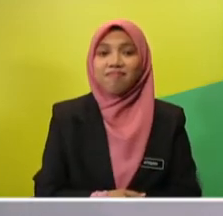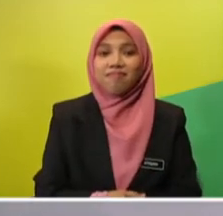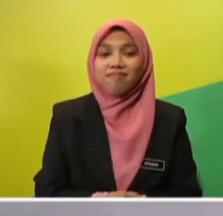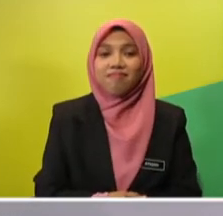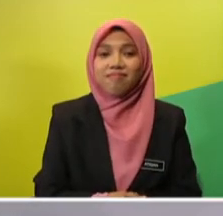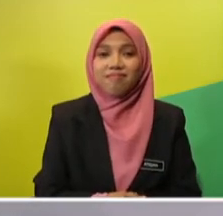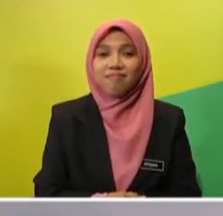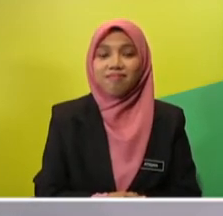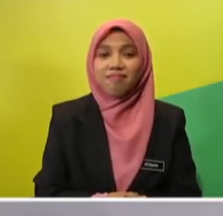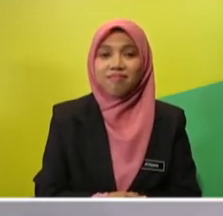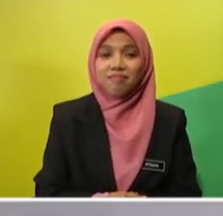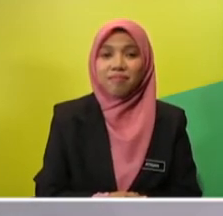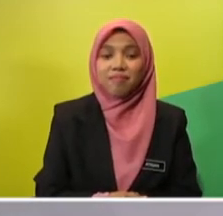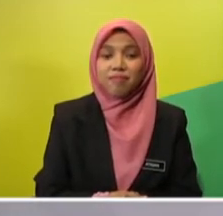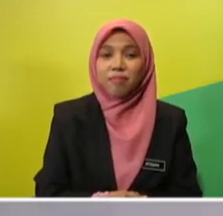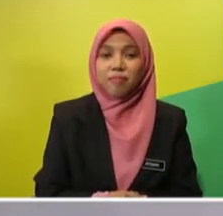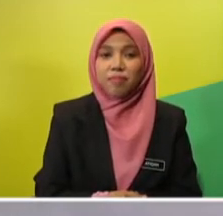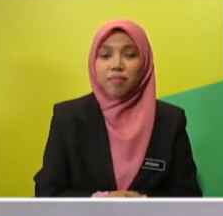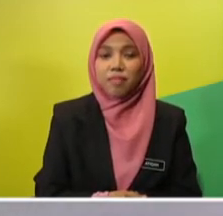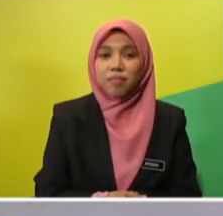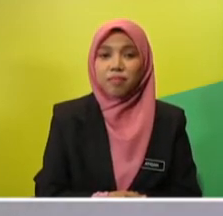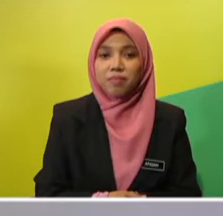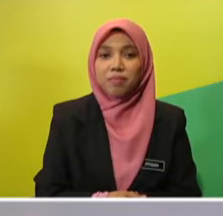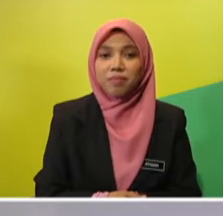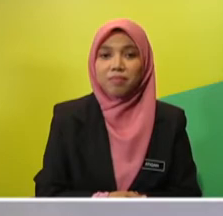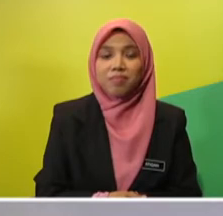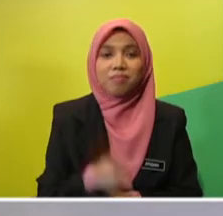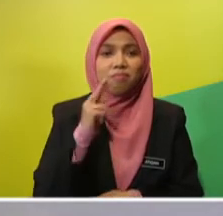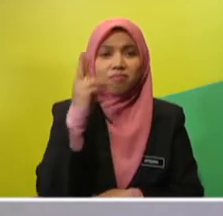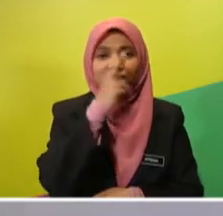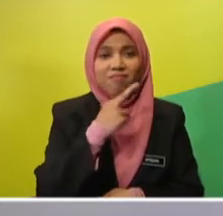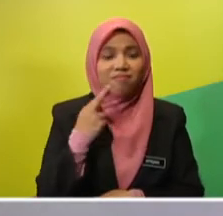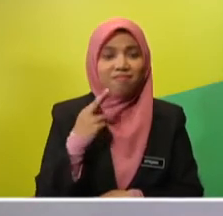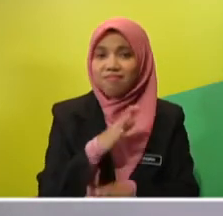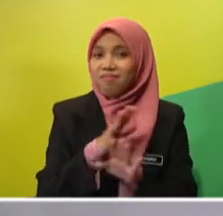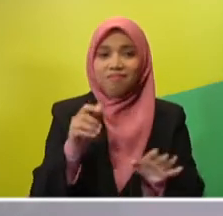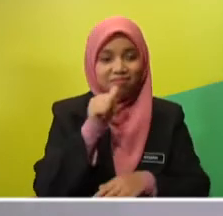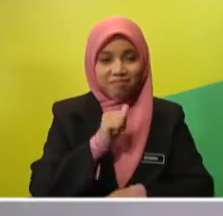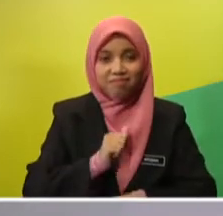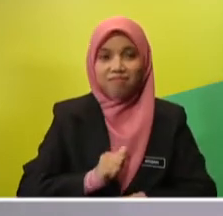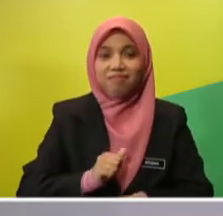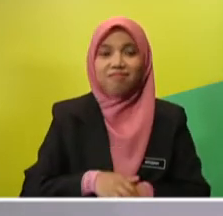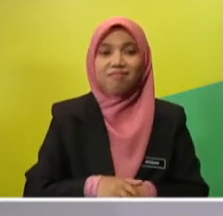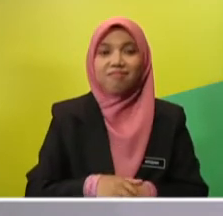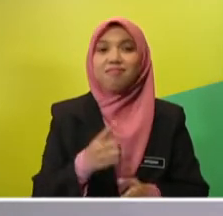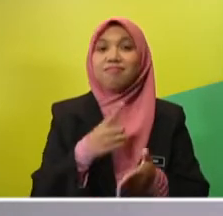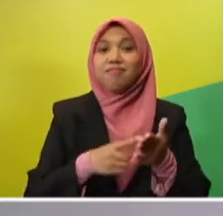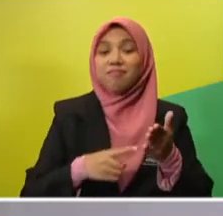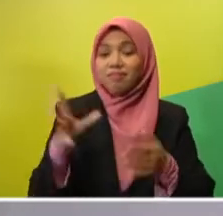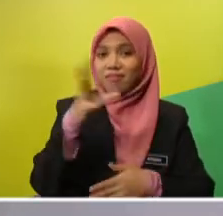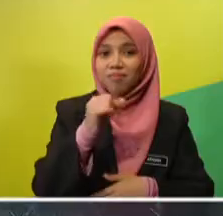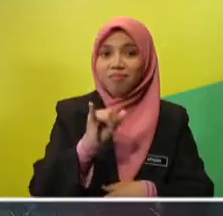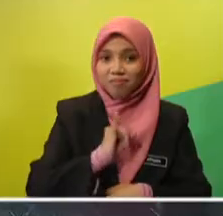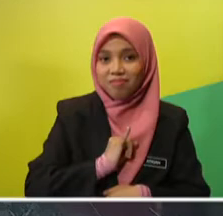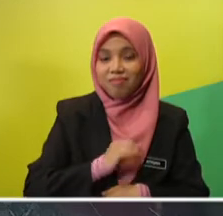yang saya dah diuji tadi, ya. Okey, saya pun tak sabar juga nak tahu apa agaknya pentaksiran untuk saya hari ini, cikgu.